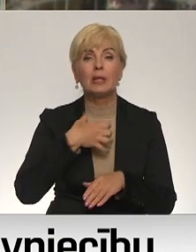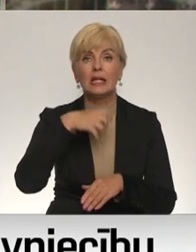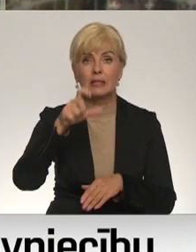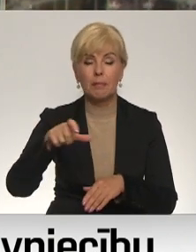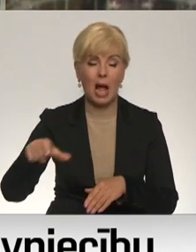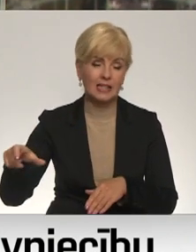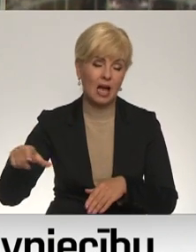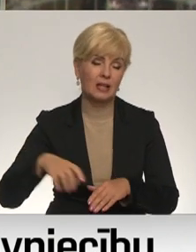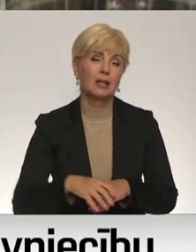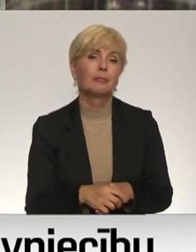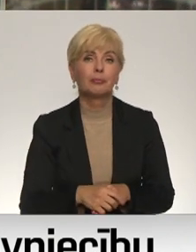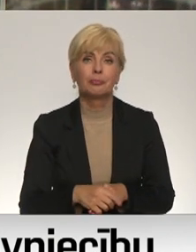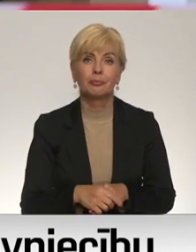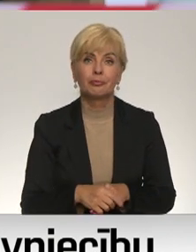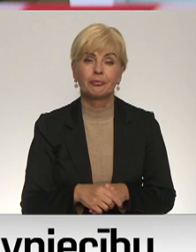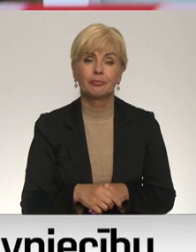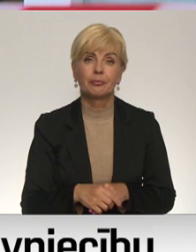plašāk stāst Vitāna Strate.